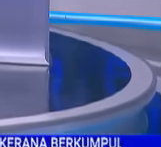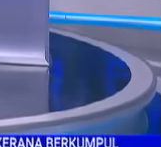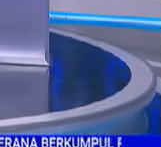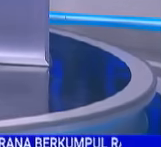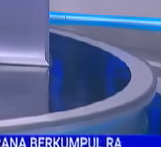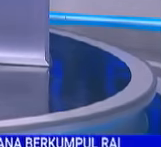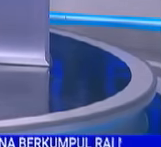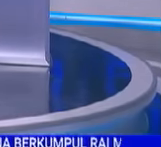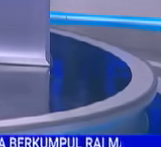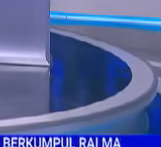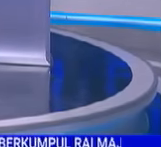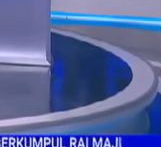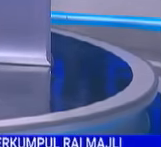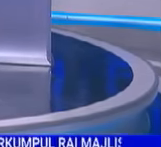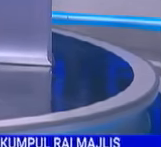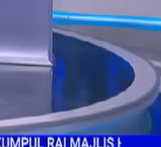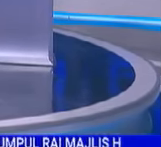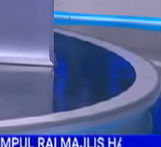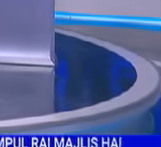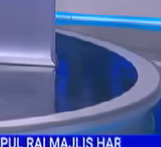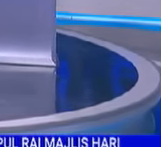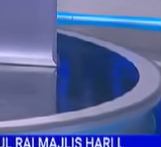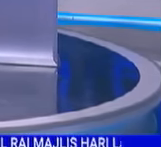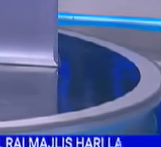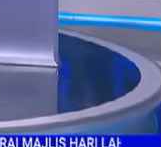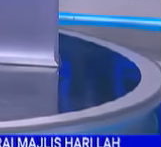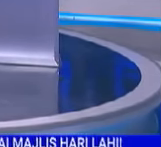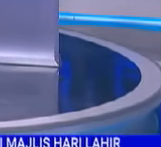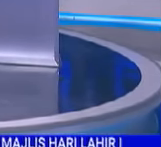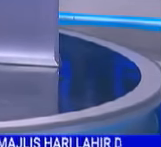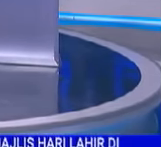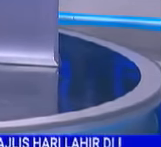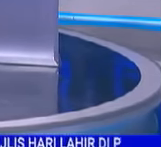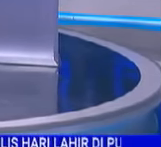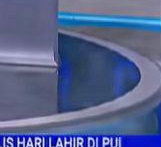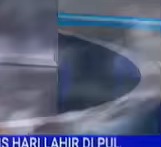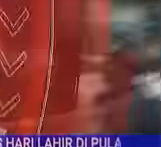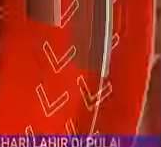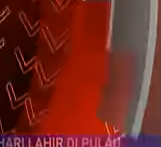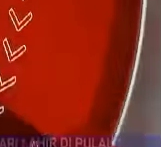Laurendra Fiona Benerbaikan. Saudara, berikut paparan utama malam ini.